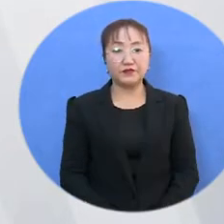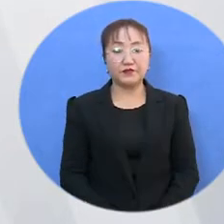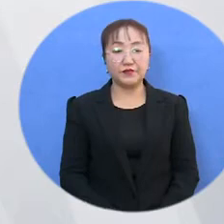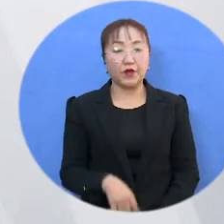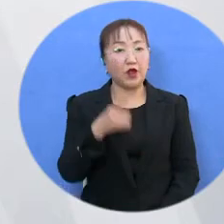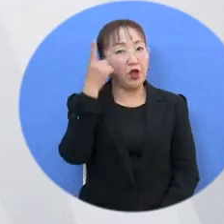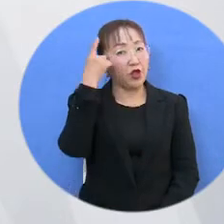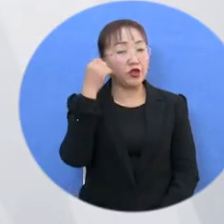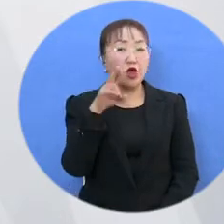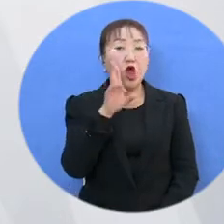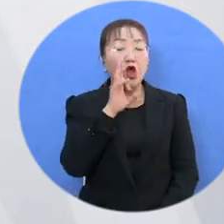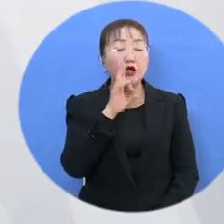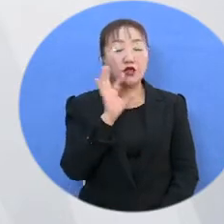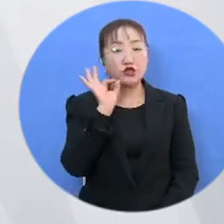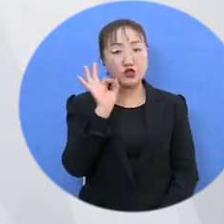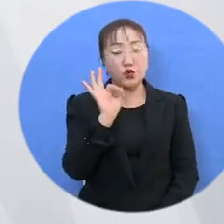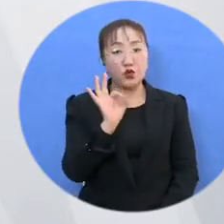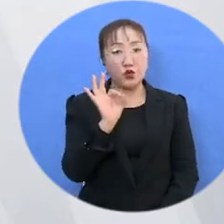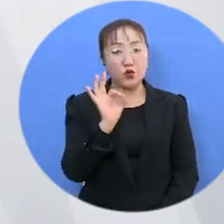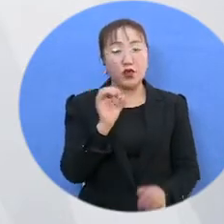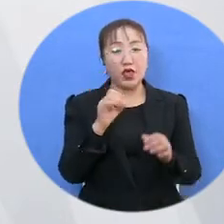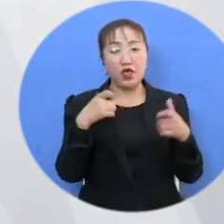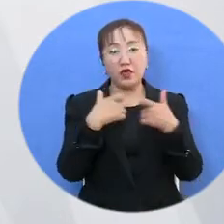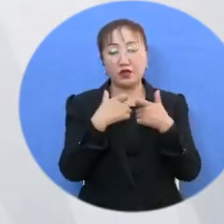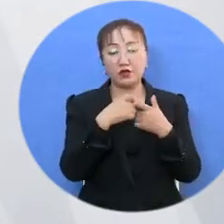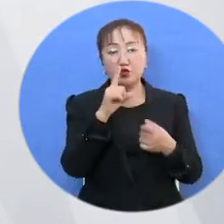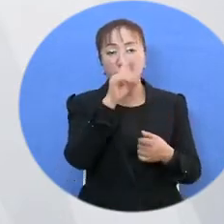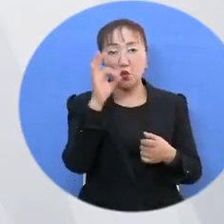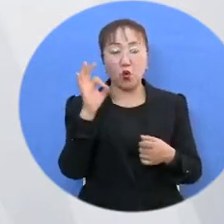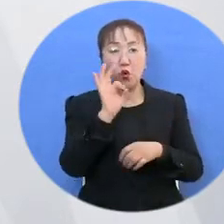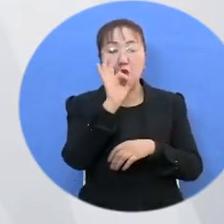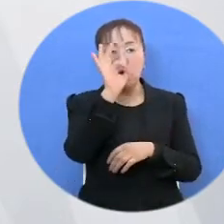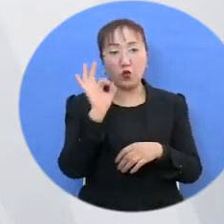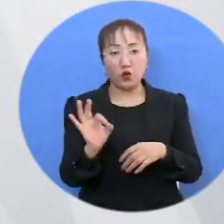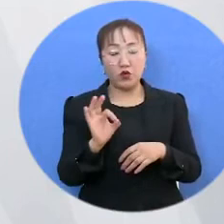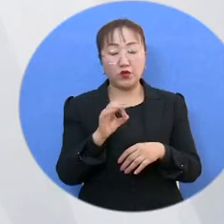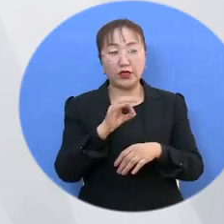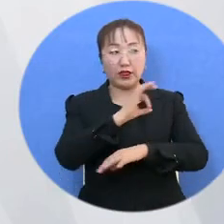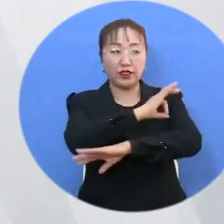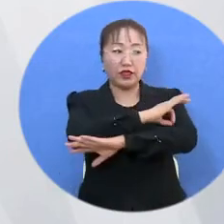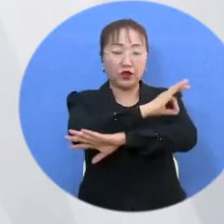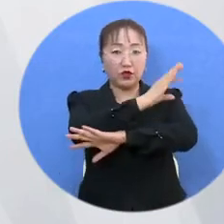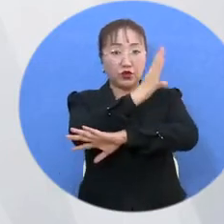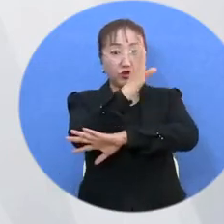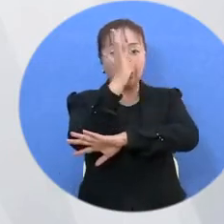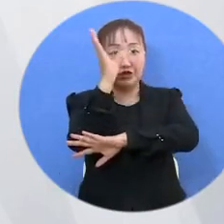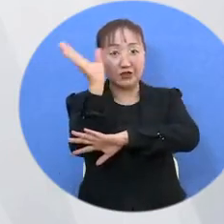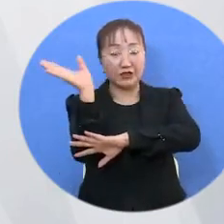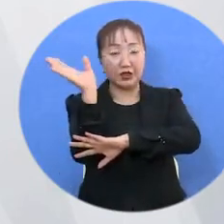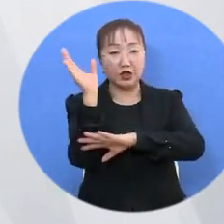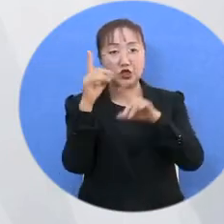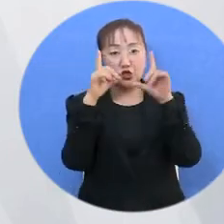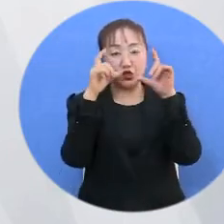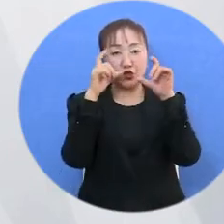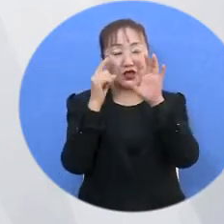Хоногийн хоолны зохистой хэмжээг 100% гээд аваад үзвэл өглөөний цай 25%, бага үдийн цай 10%, их үдийн хоол